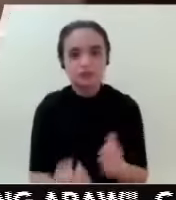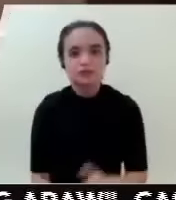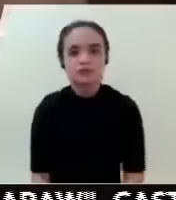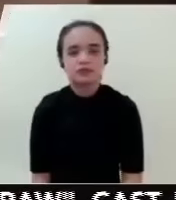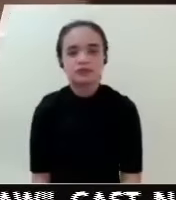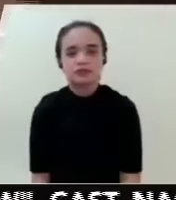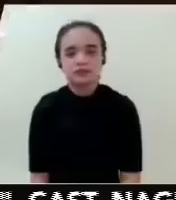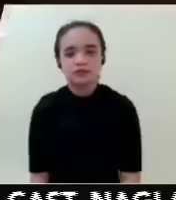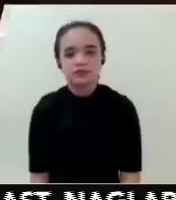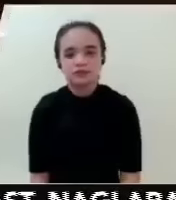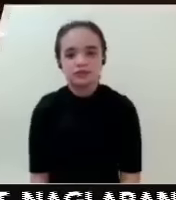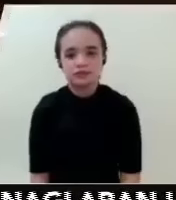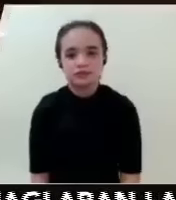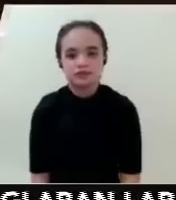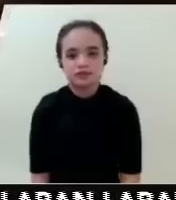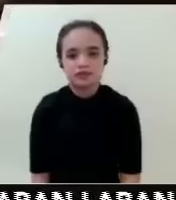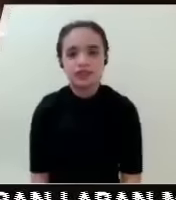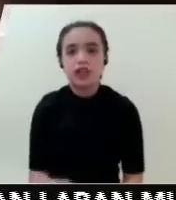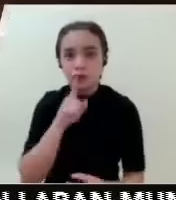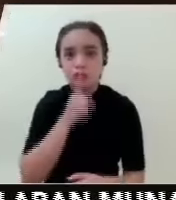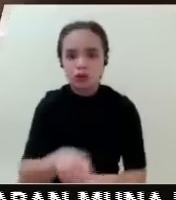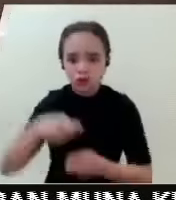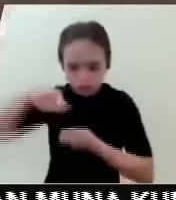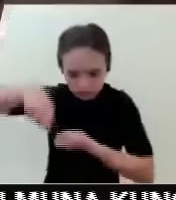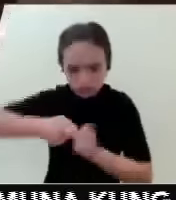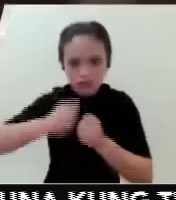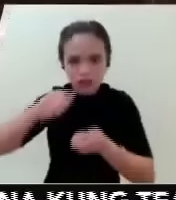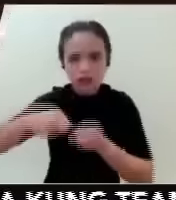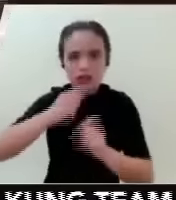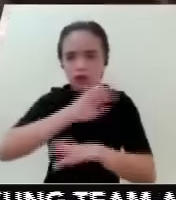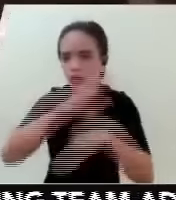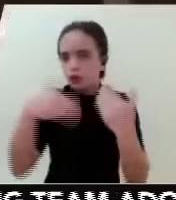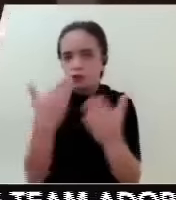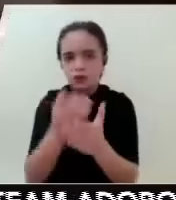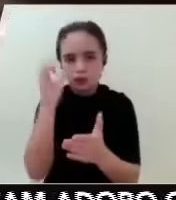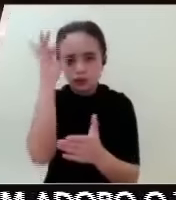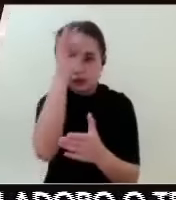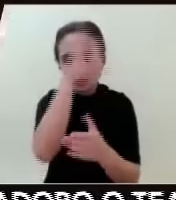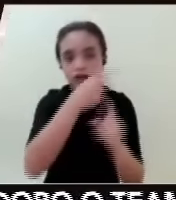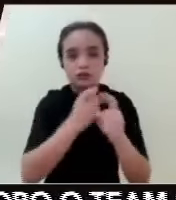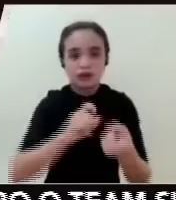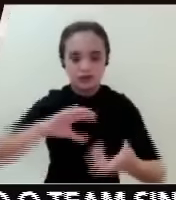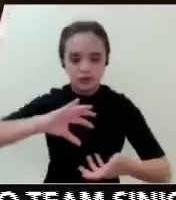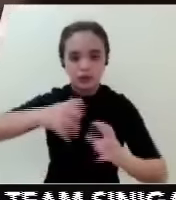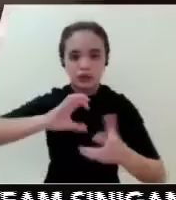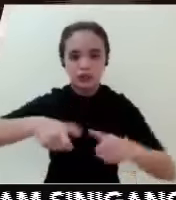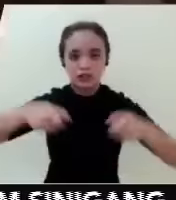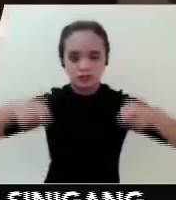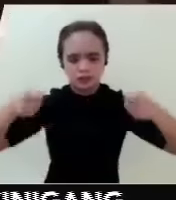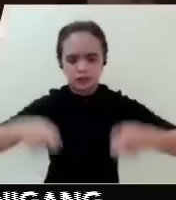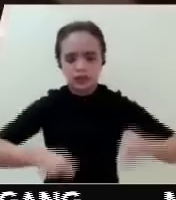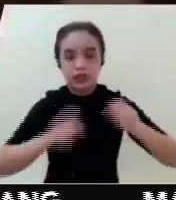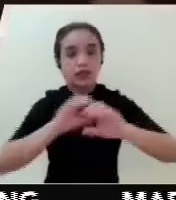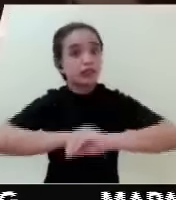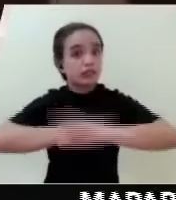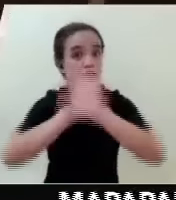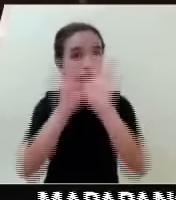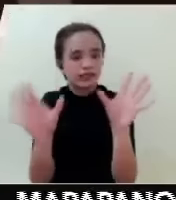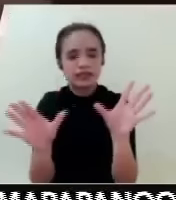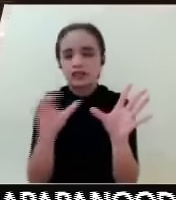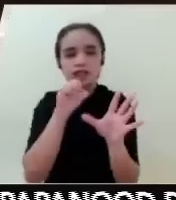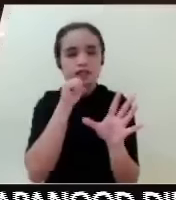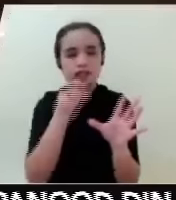Ginamitan ko na ito. Literal niya kasing pinala ang mga baryang inimpok sa isang laundry basket. Paglilinaw niya, hindi ito matagal ang